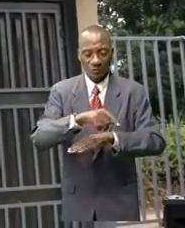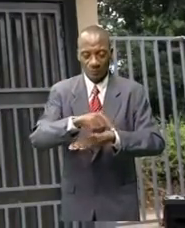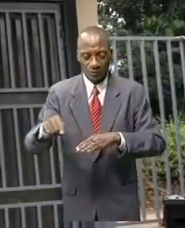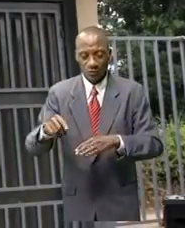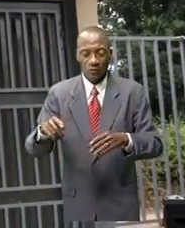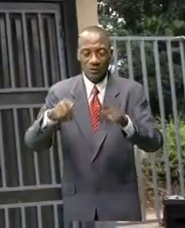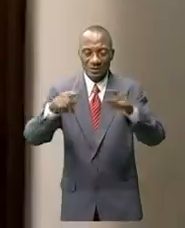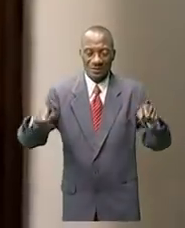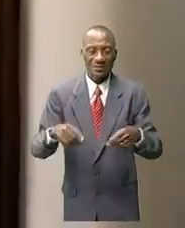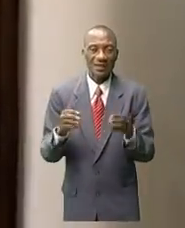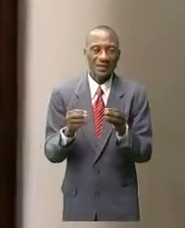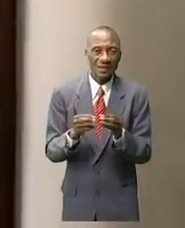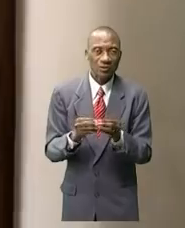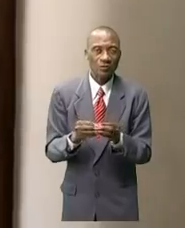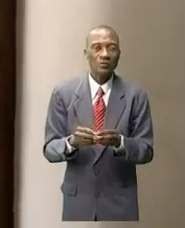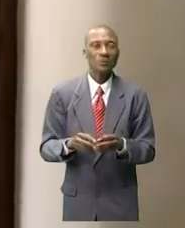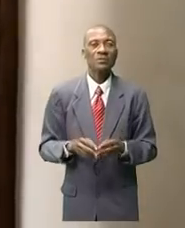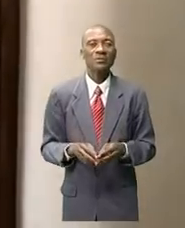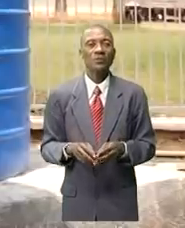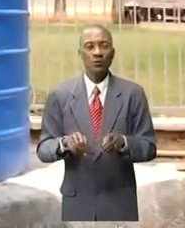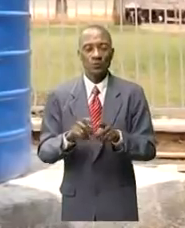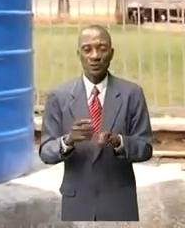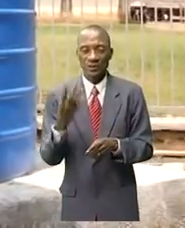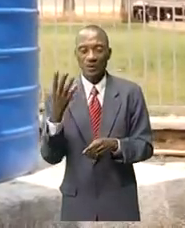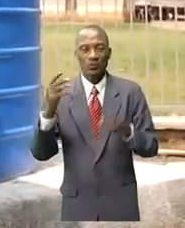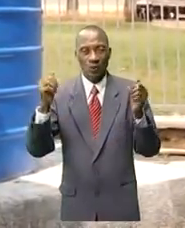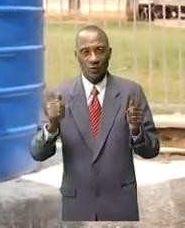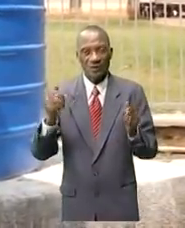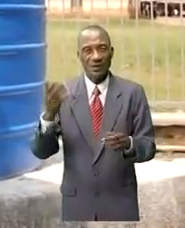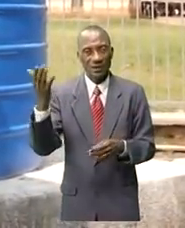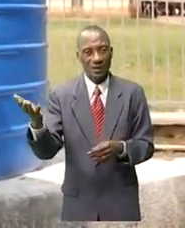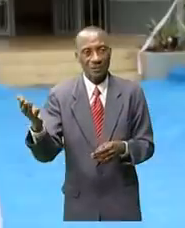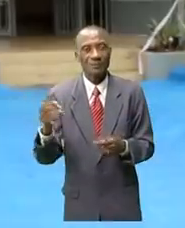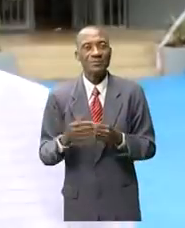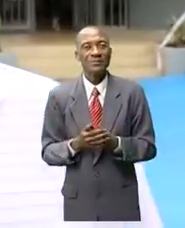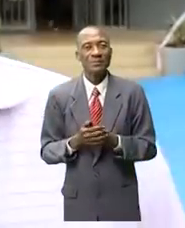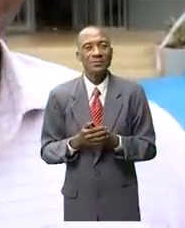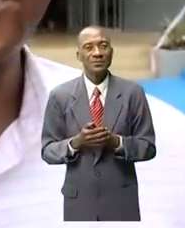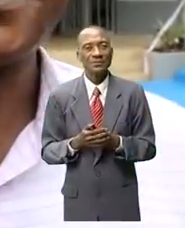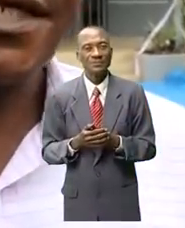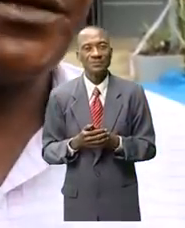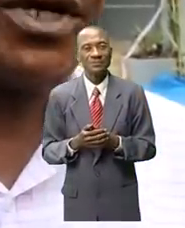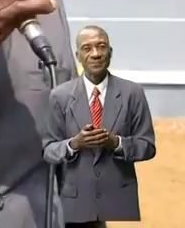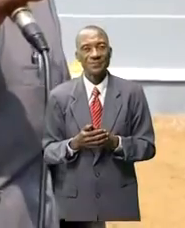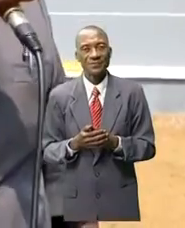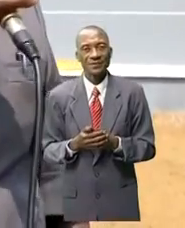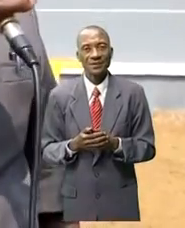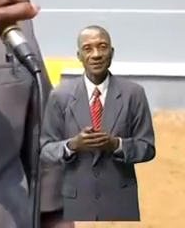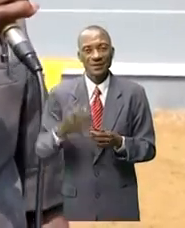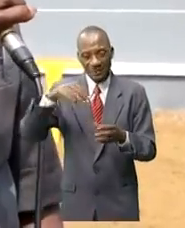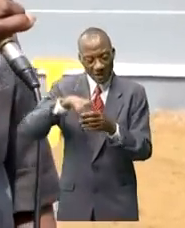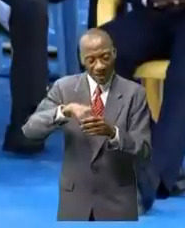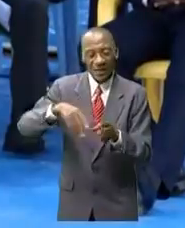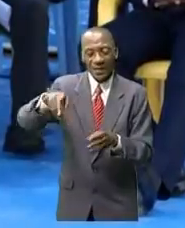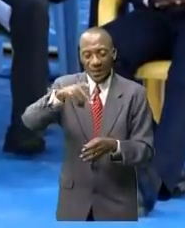réunion, des locales pour archives et les trois installations hygiéniques. Il s'agit bien du territoire de Kiri et Inongo. Signalons